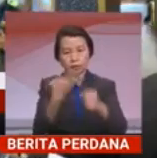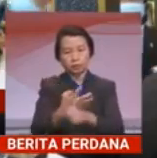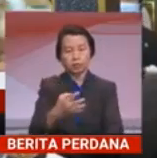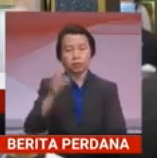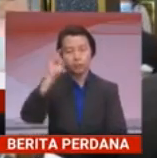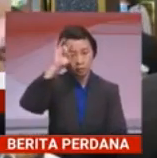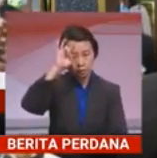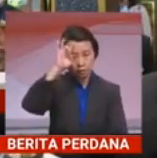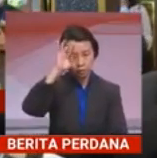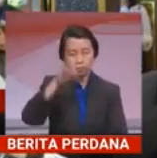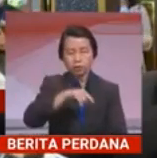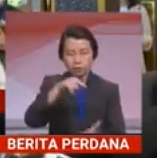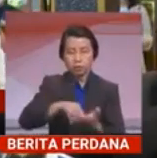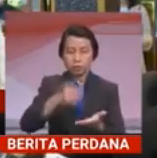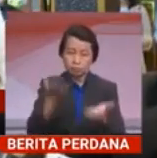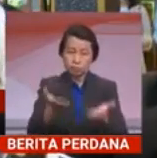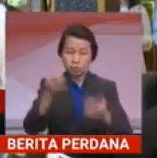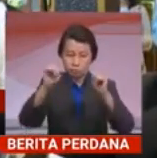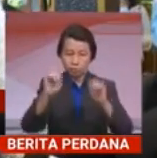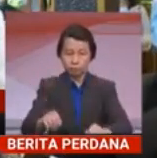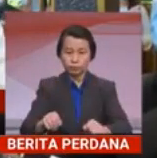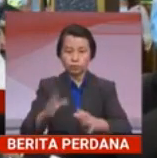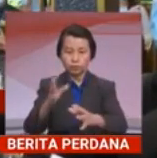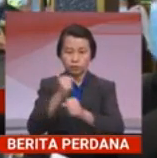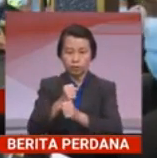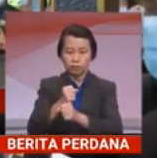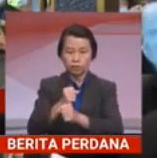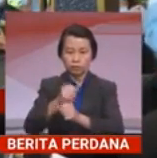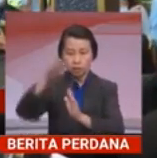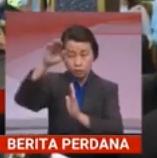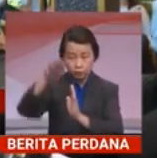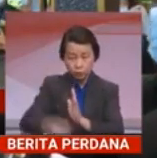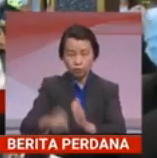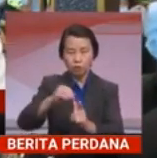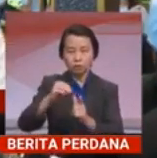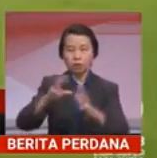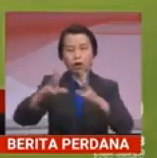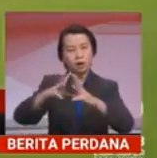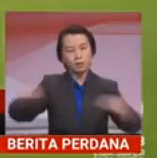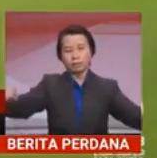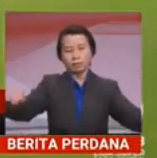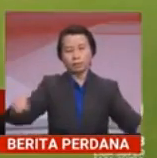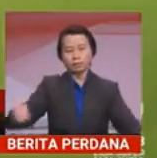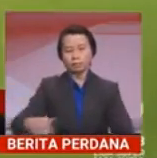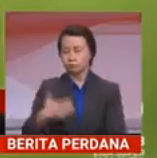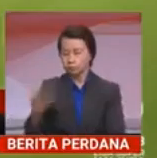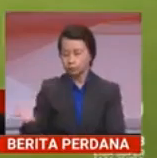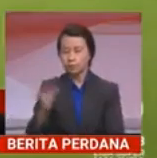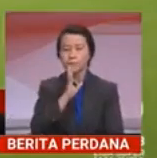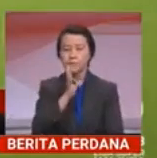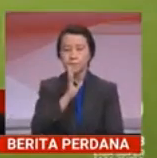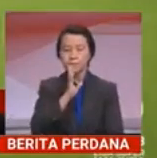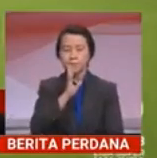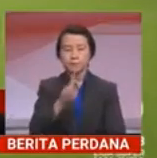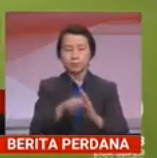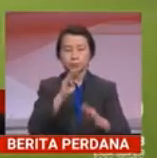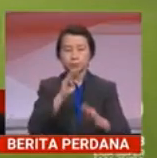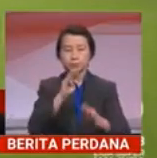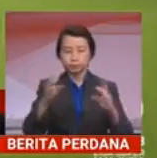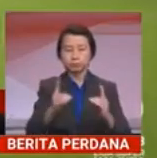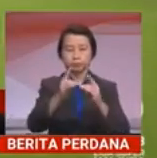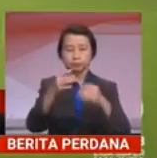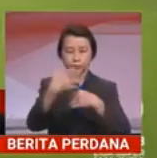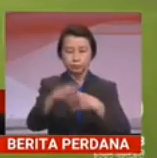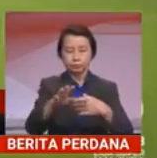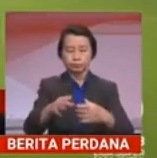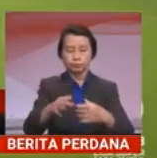insyaAllah perkara ini mungkin akan dapat kita kurangkan ataupun kita habiskan. Beliau berkata demikian ketika ditemui